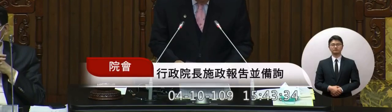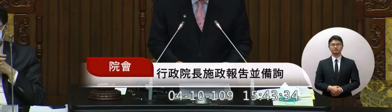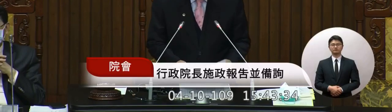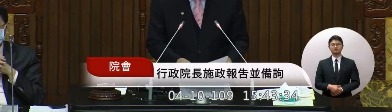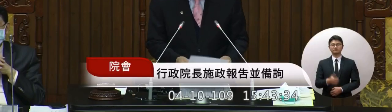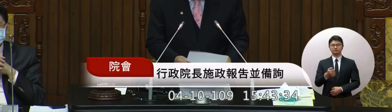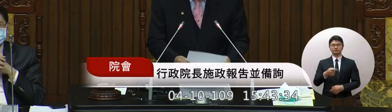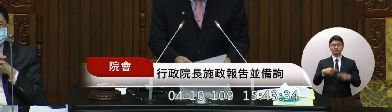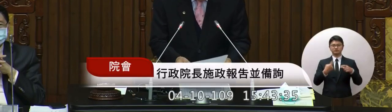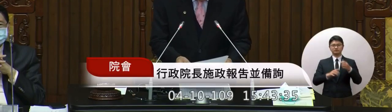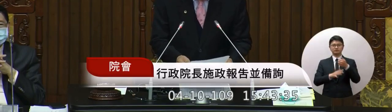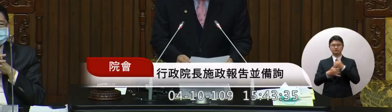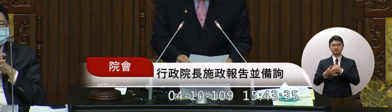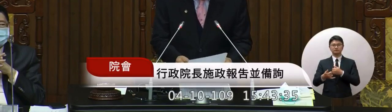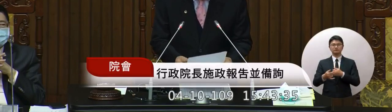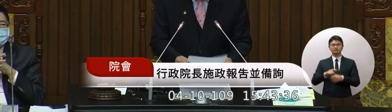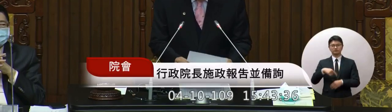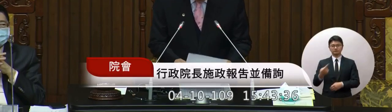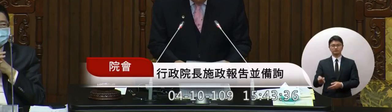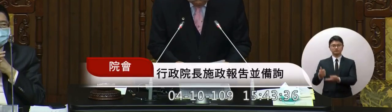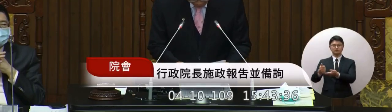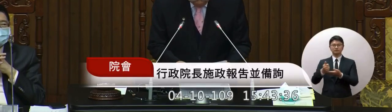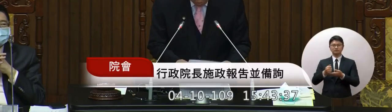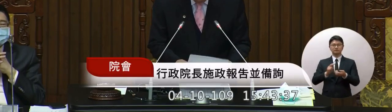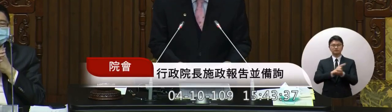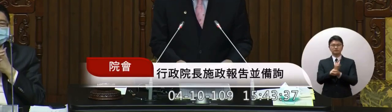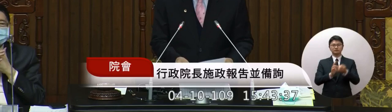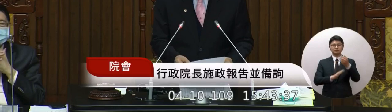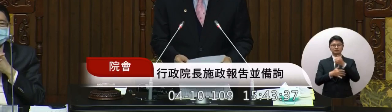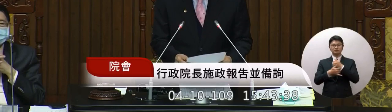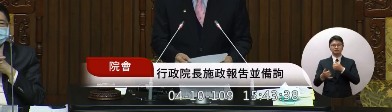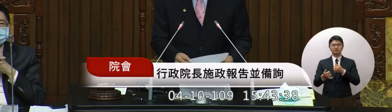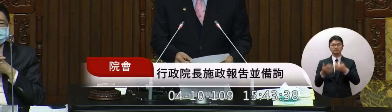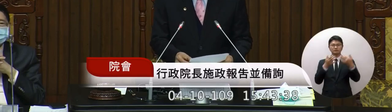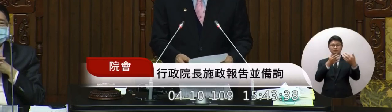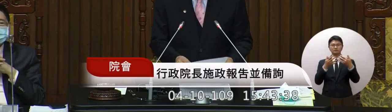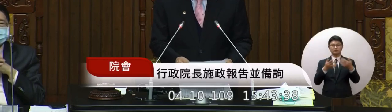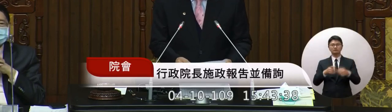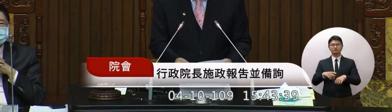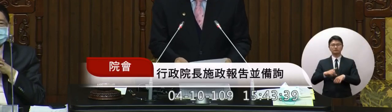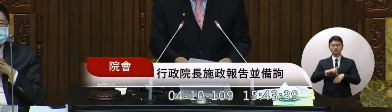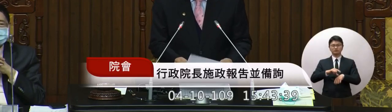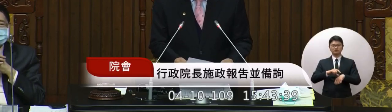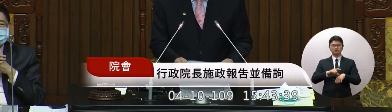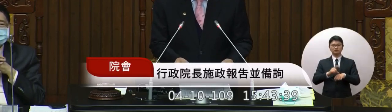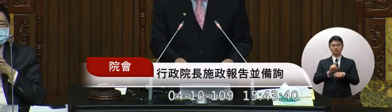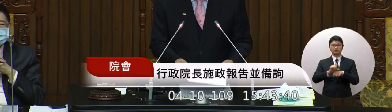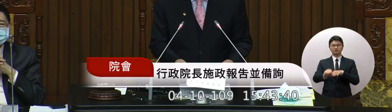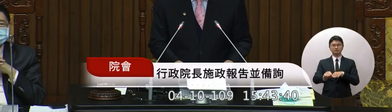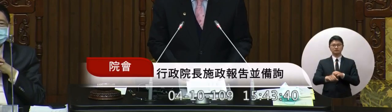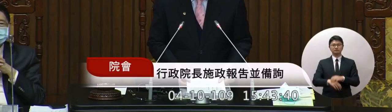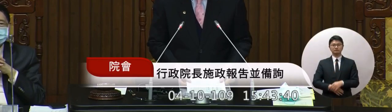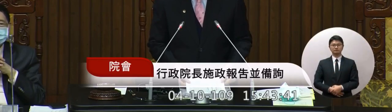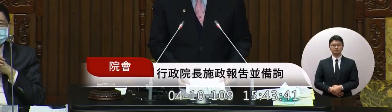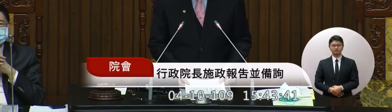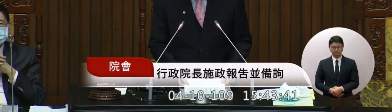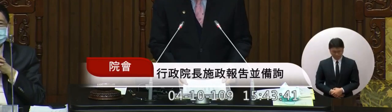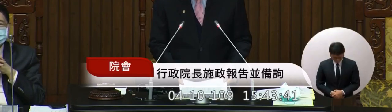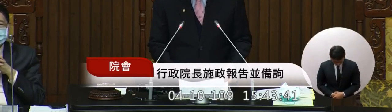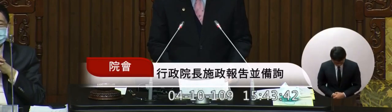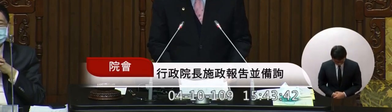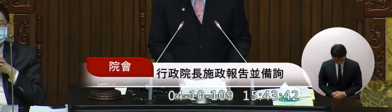谢谢叶委员，接下来请林长卓委员质询，询答时间15分钟。